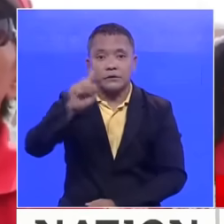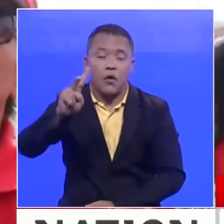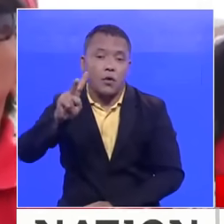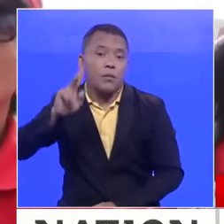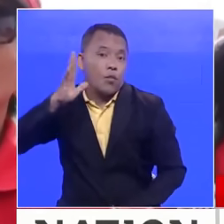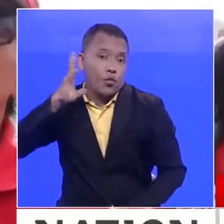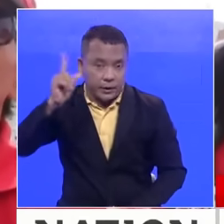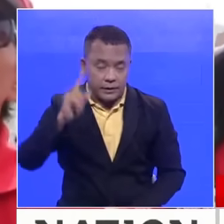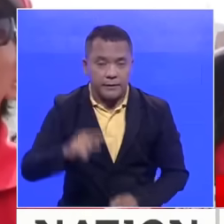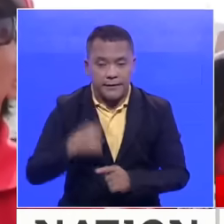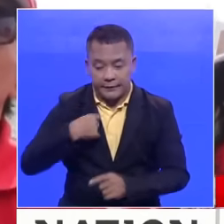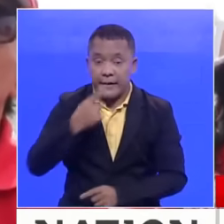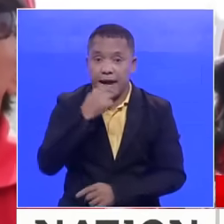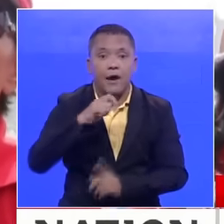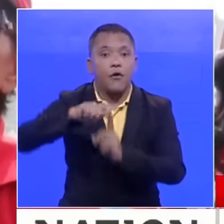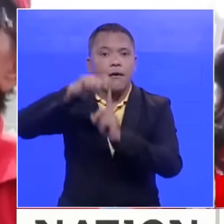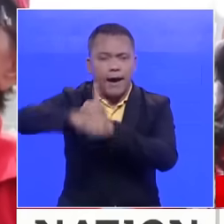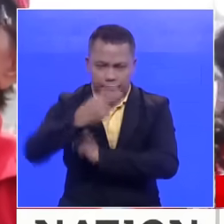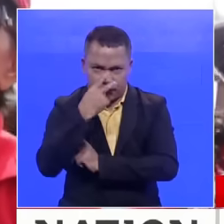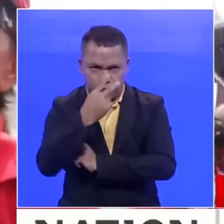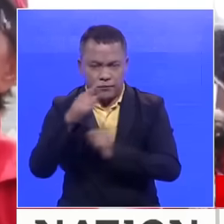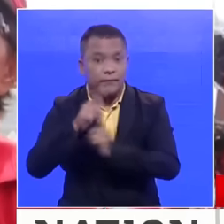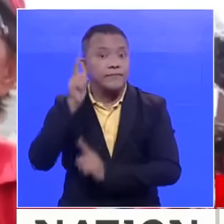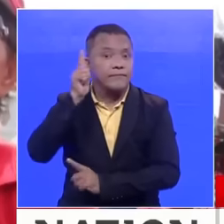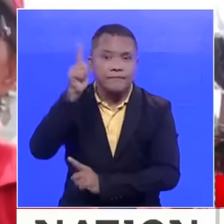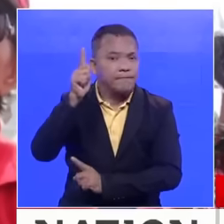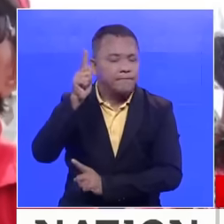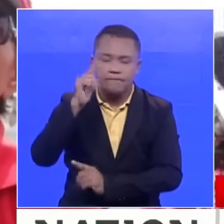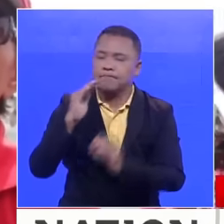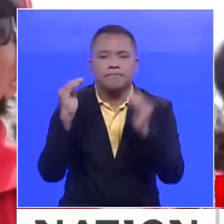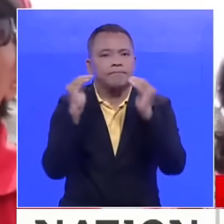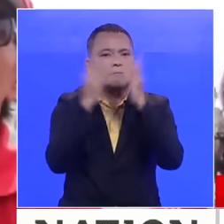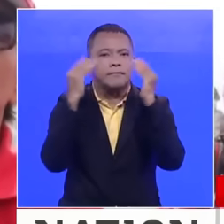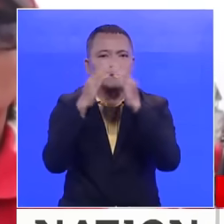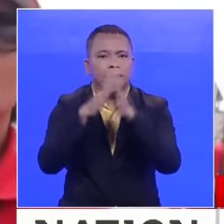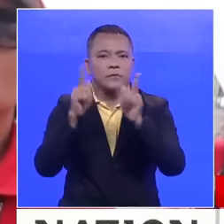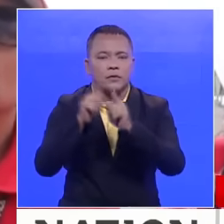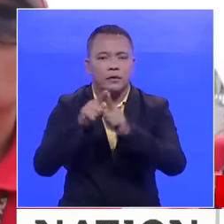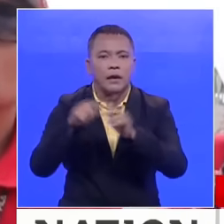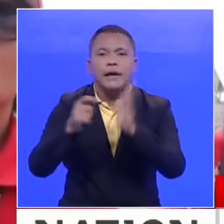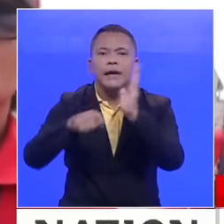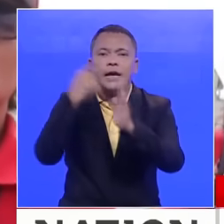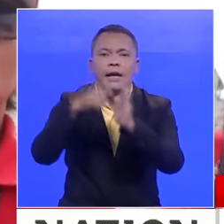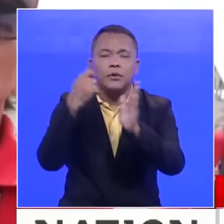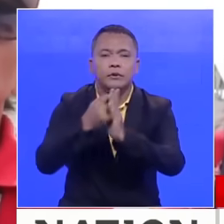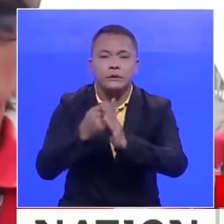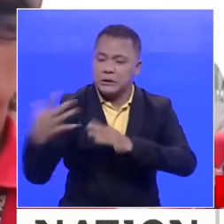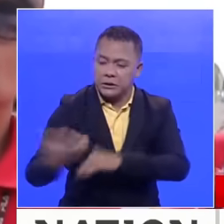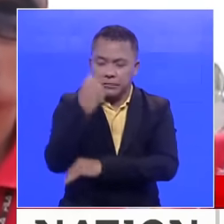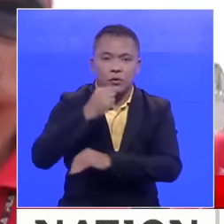นี้คนเสื้อแดงโคราชเห็นว่าคุณทักษิณไม่ได้รับความยุติธรรมจากเรื่องที่มีต้นเหตุมาจากการยึดอำนาจของ